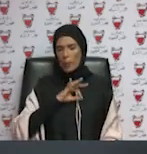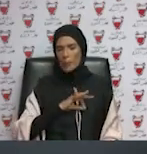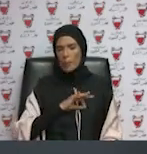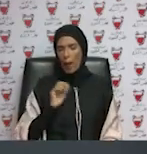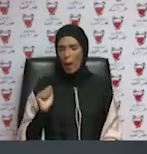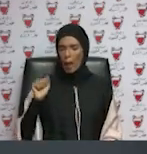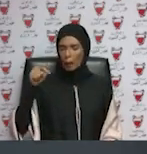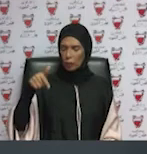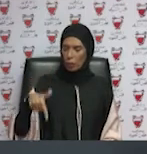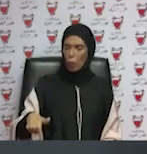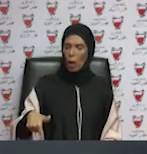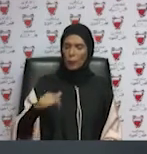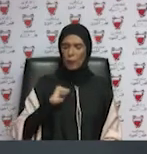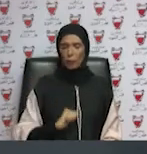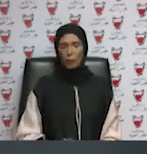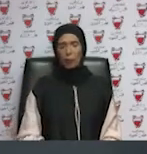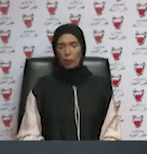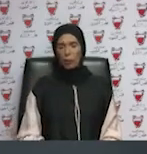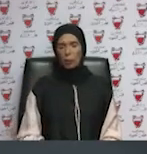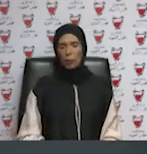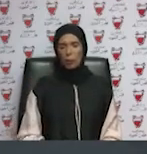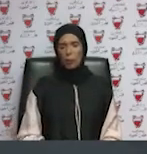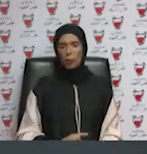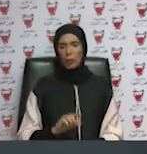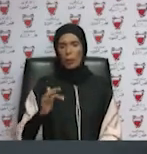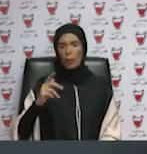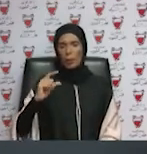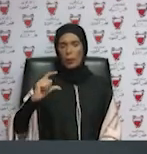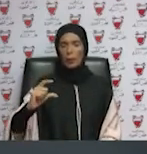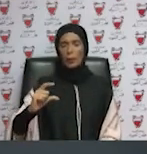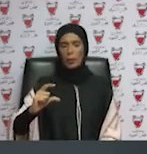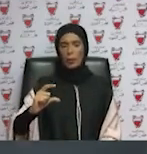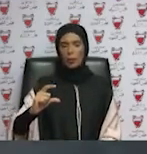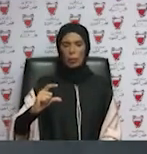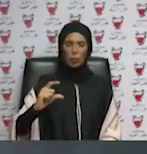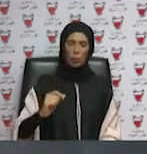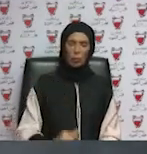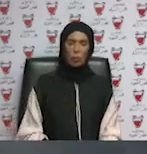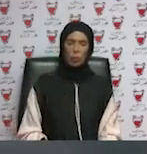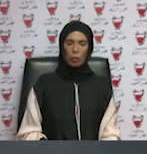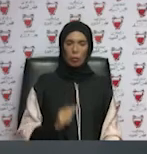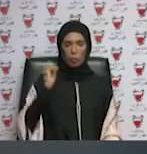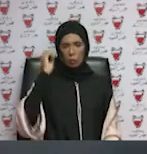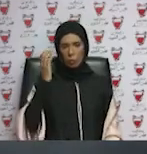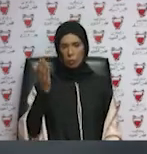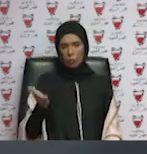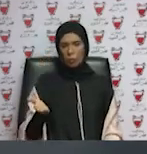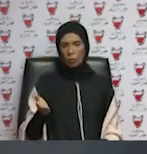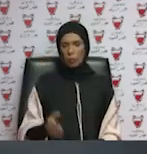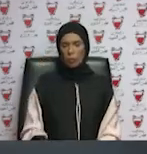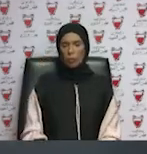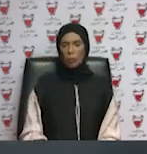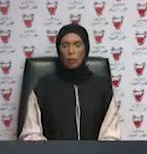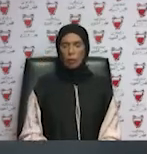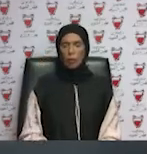الاقتراح، والشكر موصول أيضاً للدكتور أحمد العريض ومقدمي الاقتراح. يرجون أن